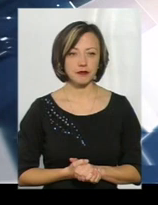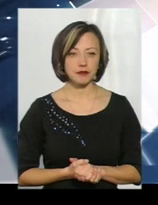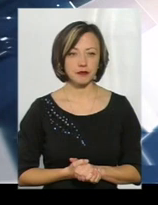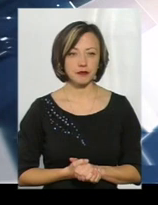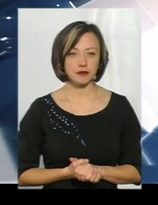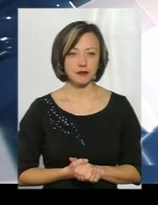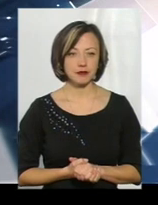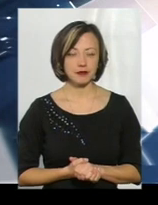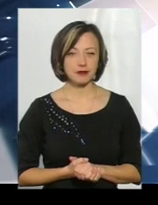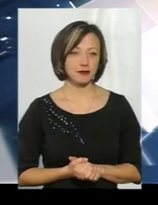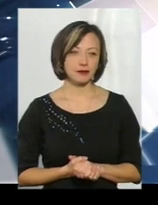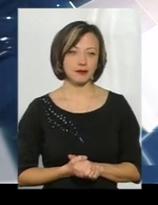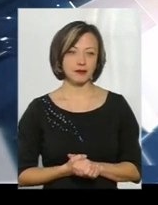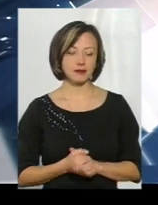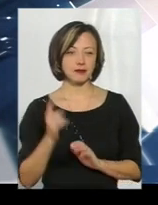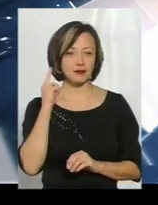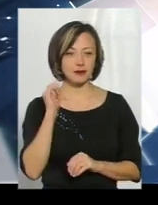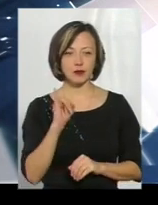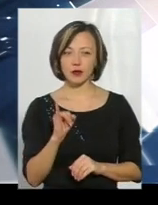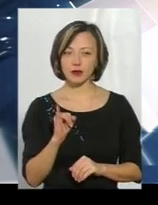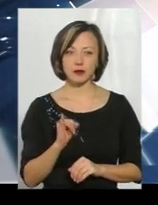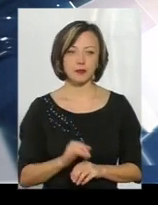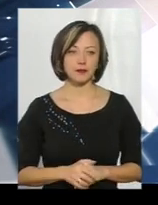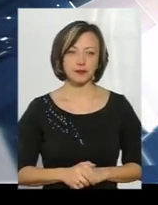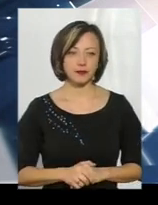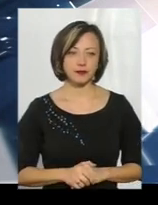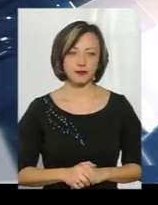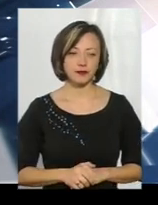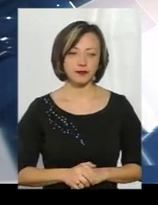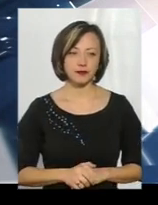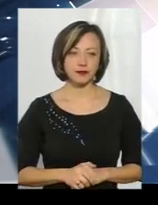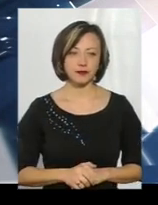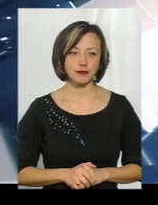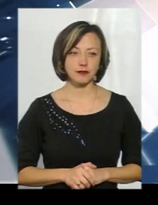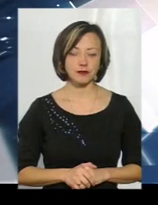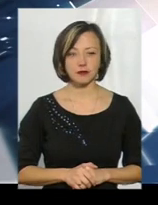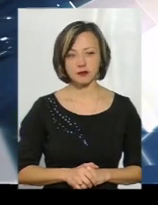так зафіксовані на випадку незупинної спеції.